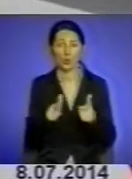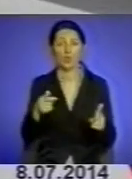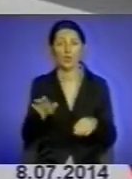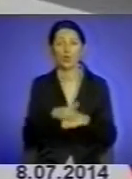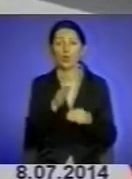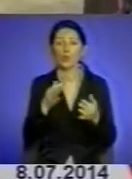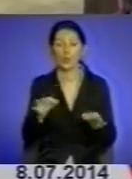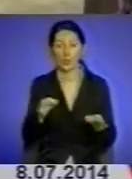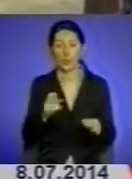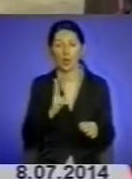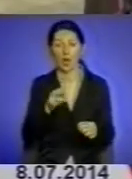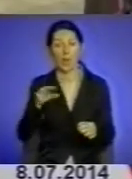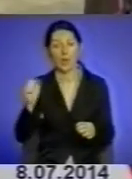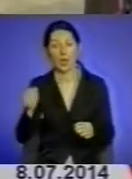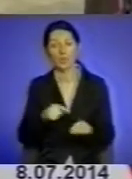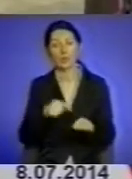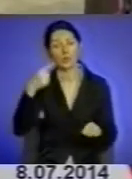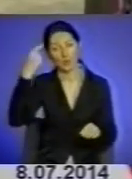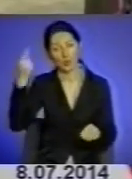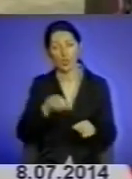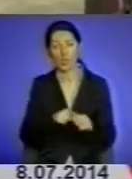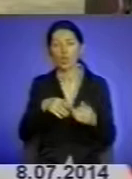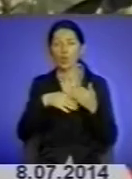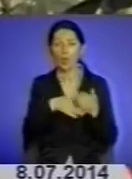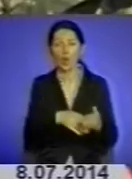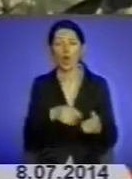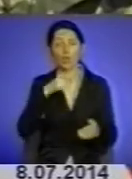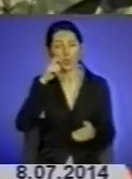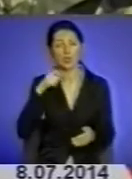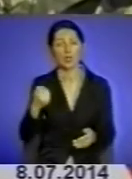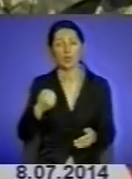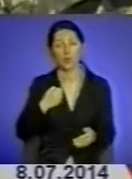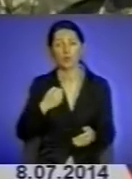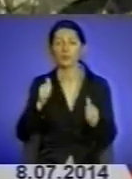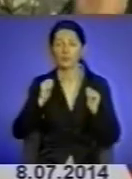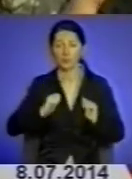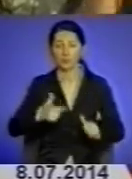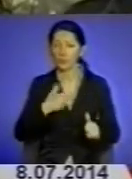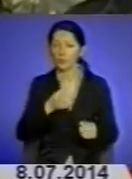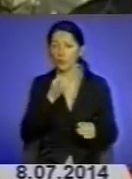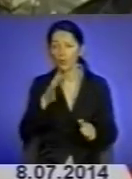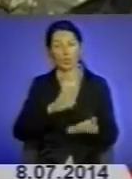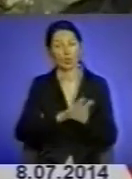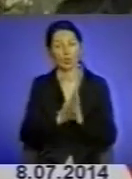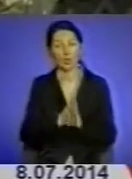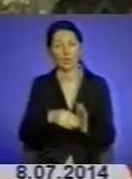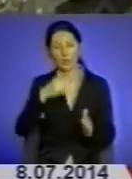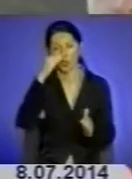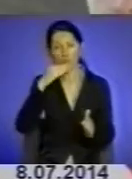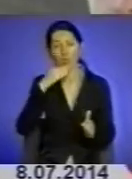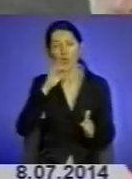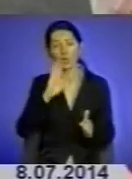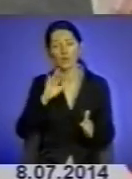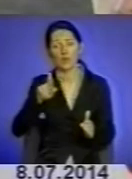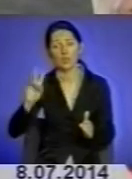передусім чуйні психологи, які допомагають українським воїнам опановувати себе у будь-якій ситуації. Отець В'ячеслав мріє стати військовим,